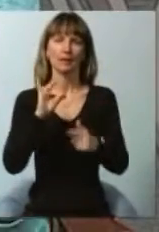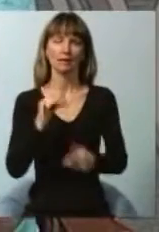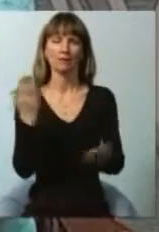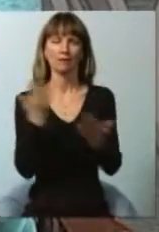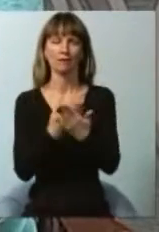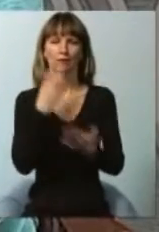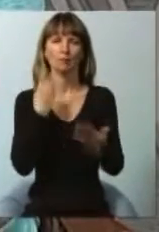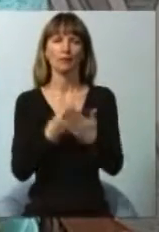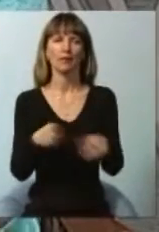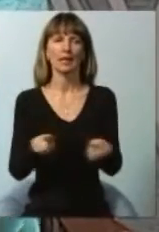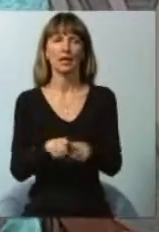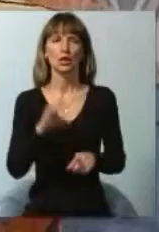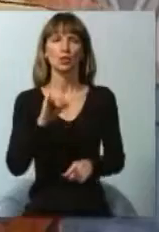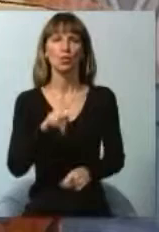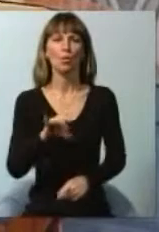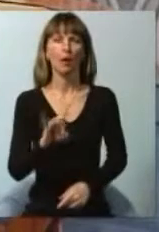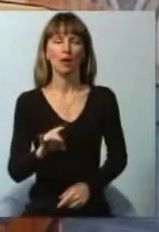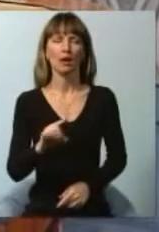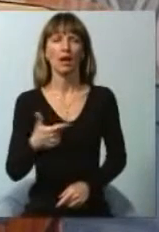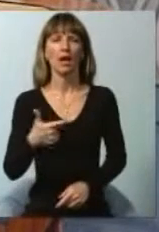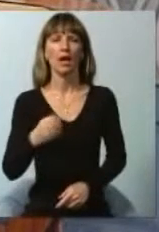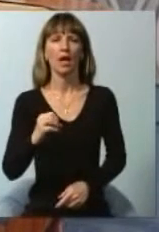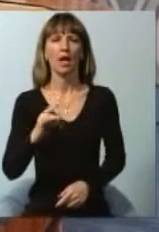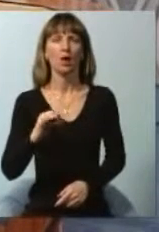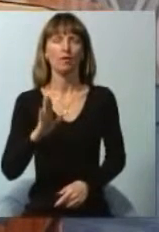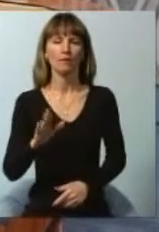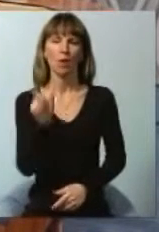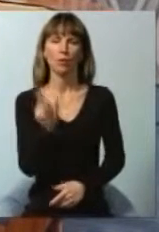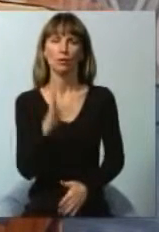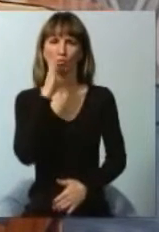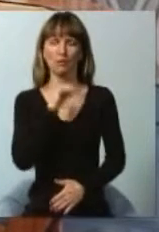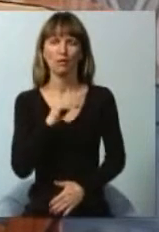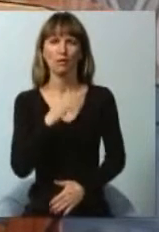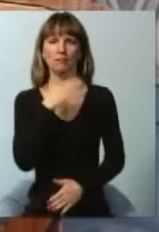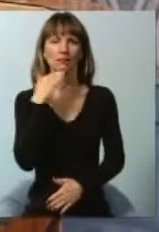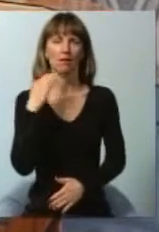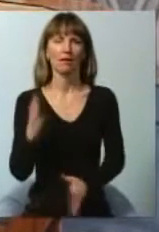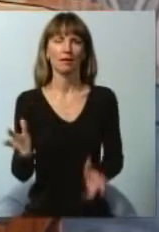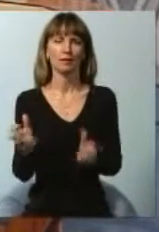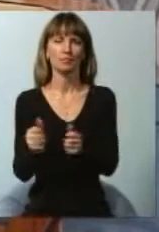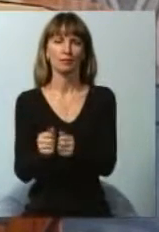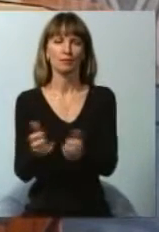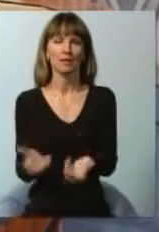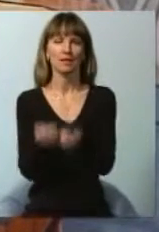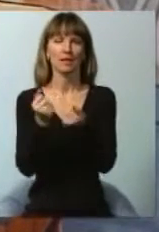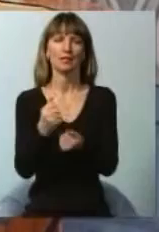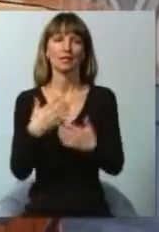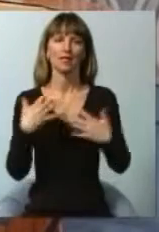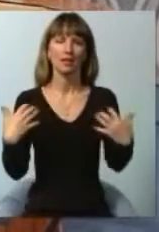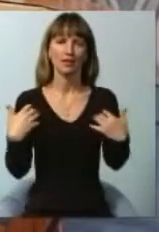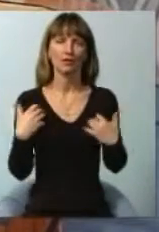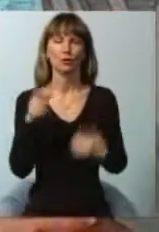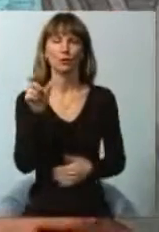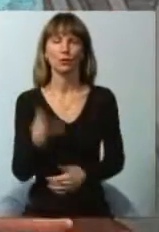показують таких супергероїв. І там людина встигає буквально за всіма одночасно рятувати кожного – тварину, людину, якусь